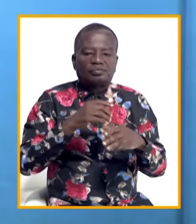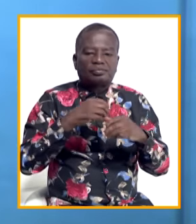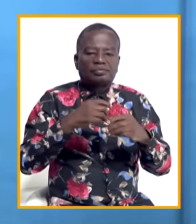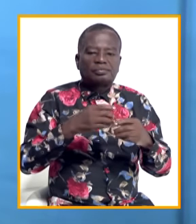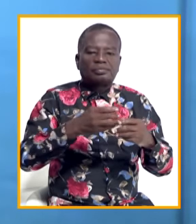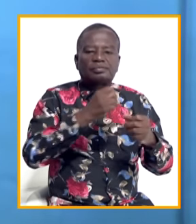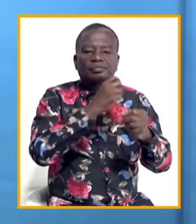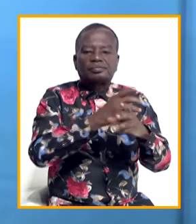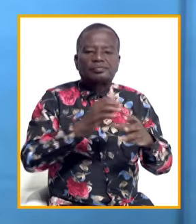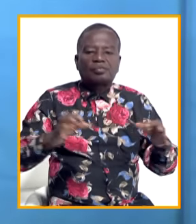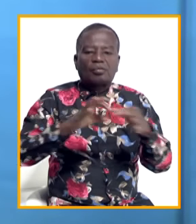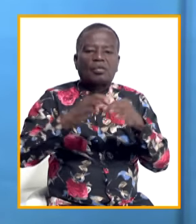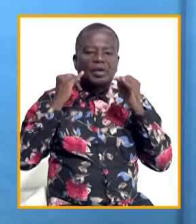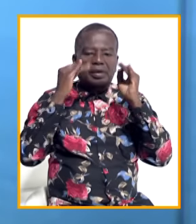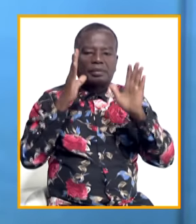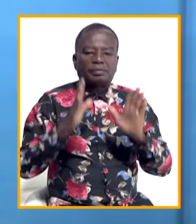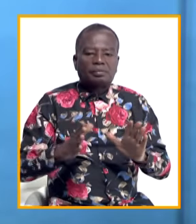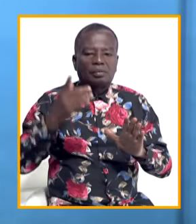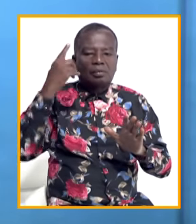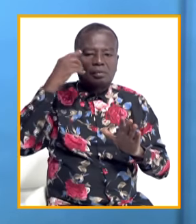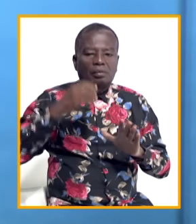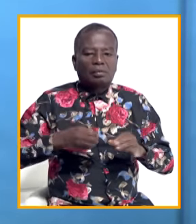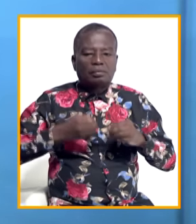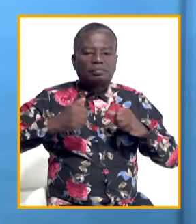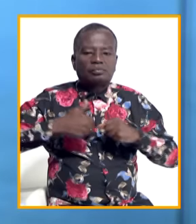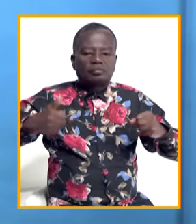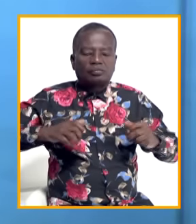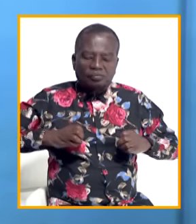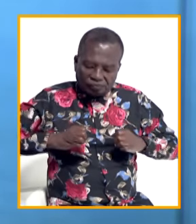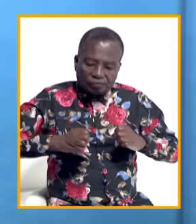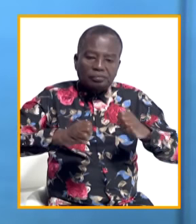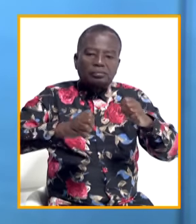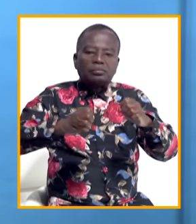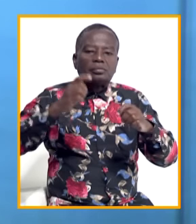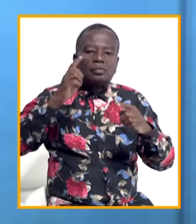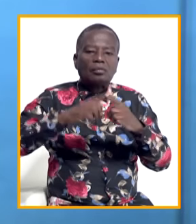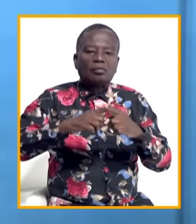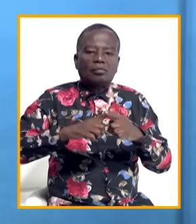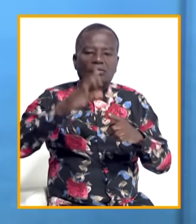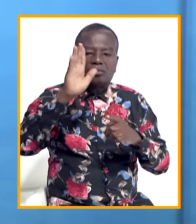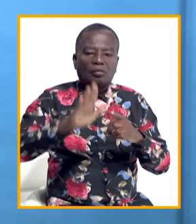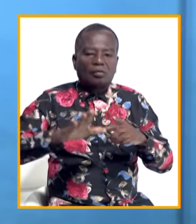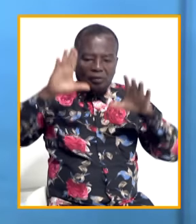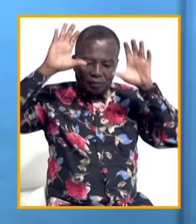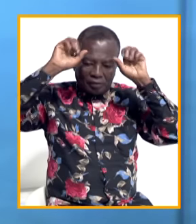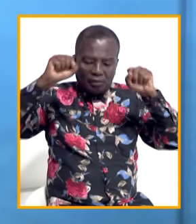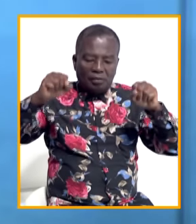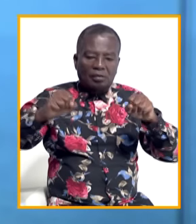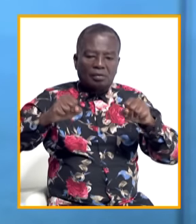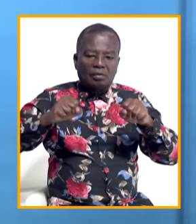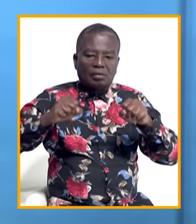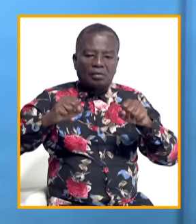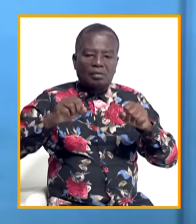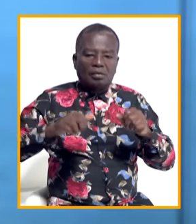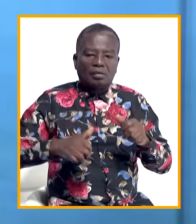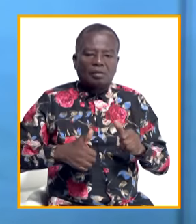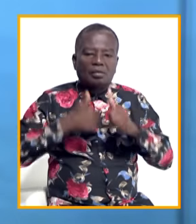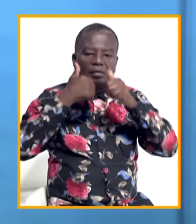la Fédération ivoirienne de randonnée pédestre fournit de gros efforts et cela donc a valu à Madame la Présidente Marie-Laure Hesson d'être prix